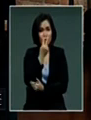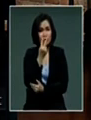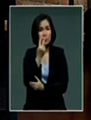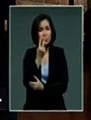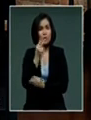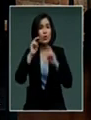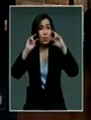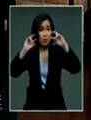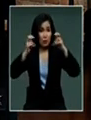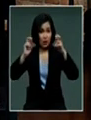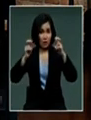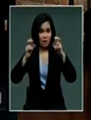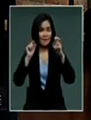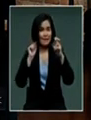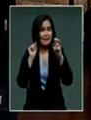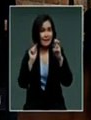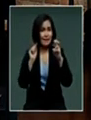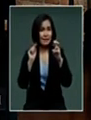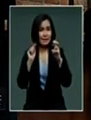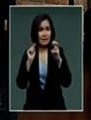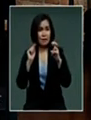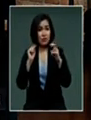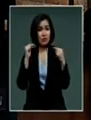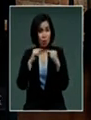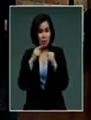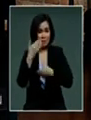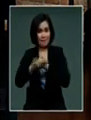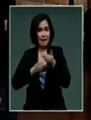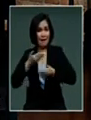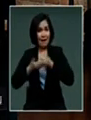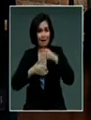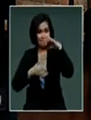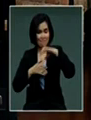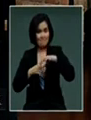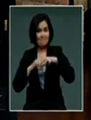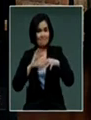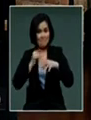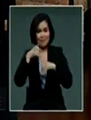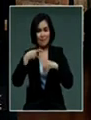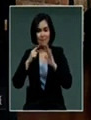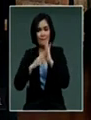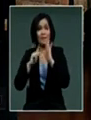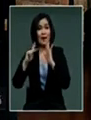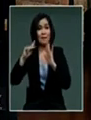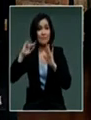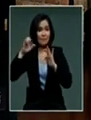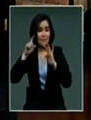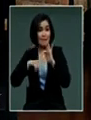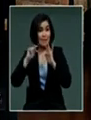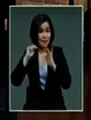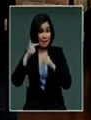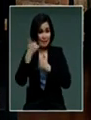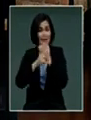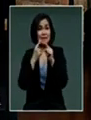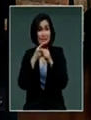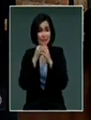ามอีกเรื่องนึงนะคะเป็นเหตุการณ์เกิดขึ้นในห้างที่กรุงปักกิ่งนะคะมีผู้เสียชีวิต1 รายแล้วก็ได้รับบาดเจ็บอีก